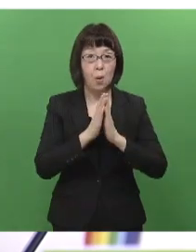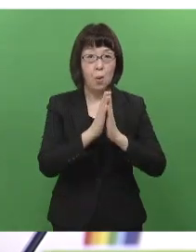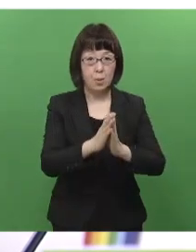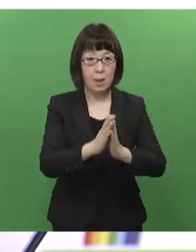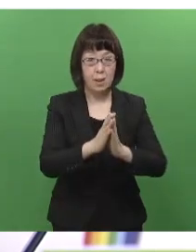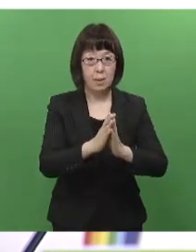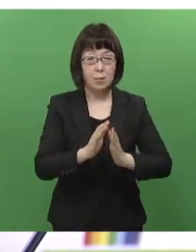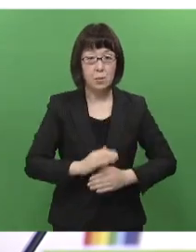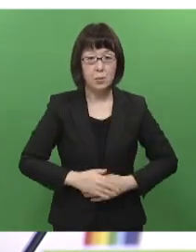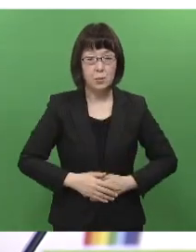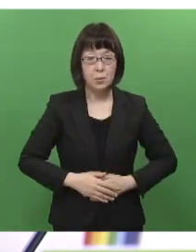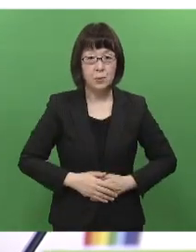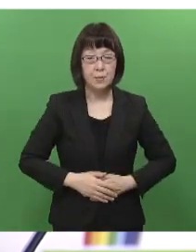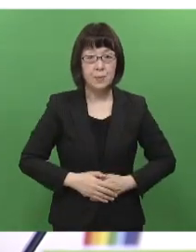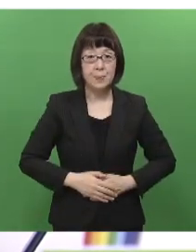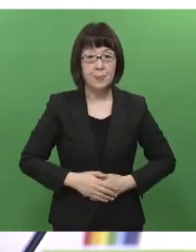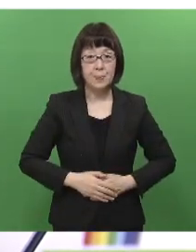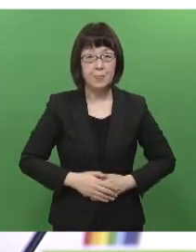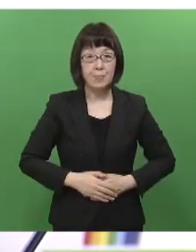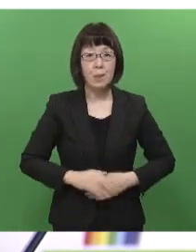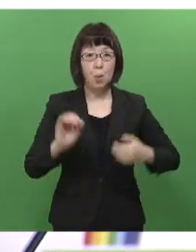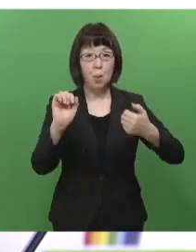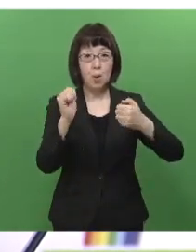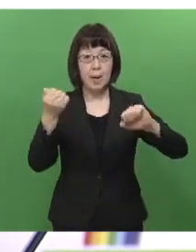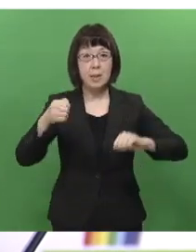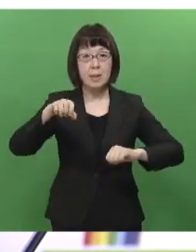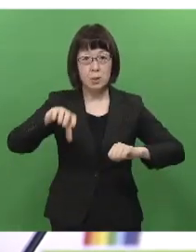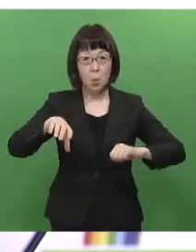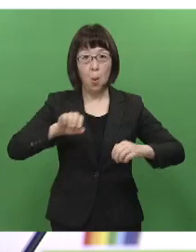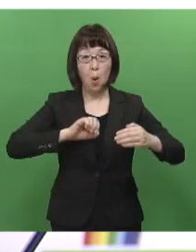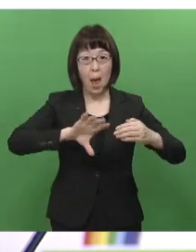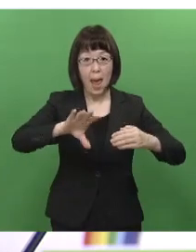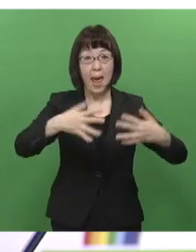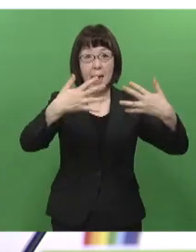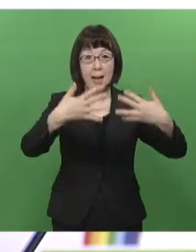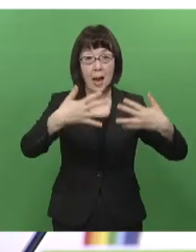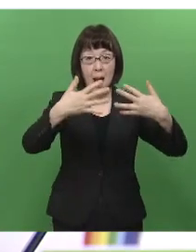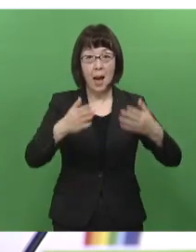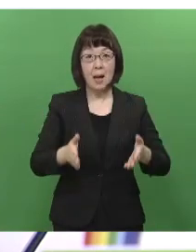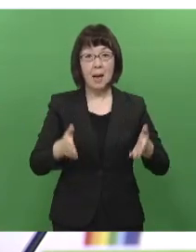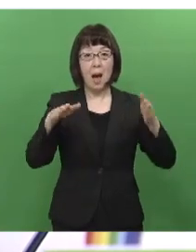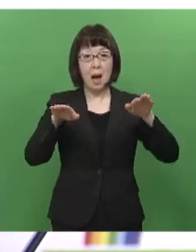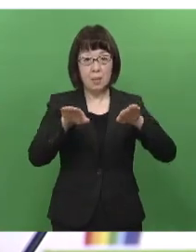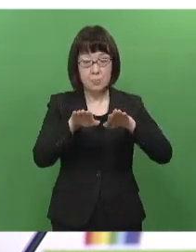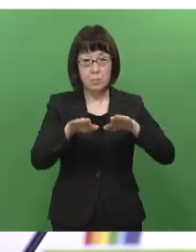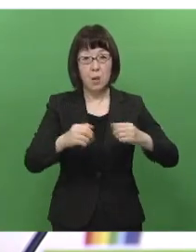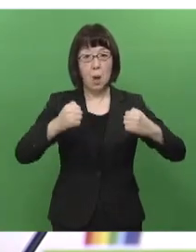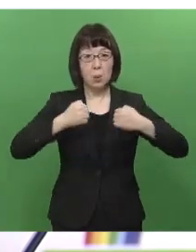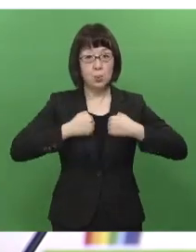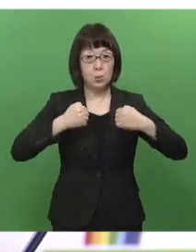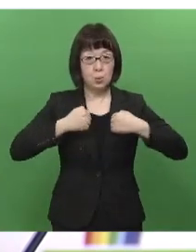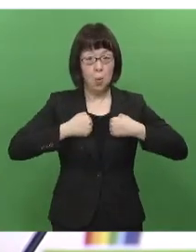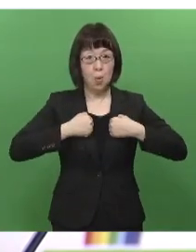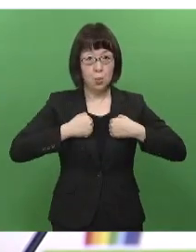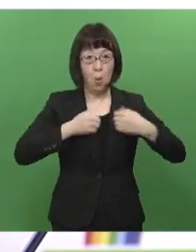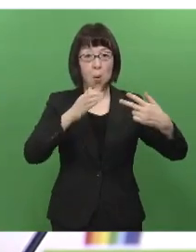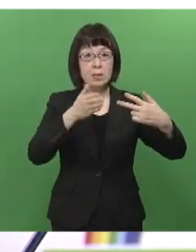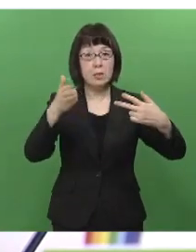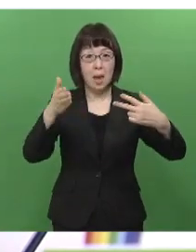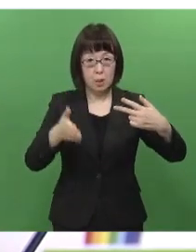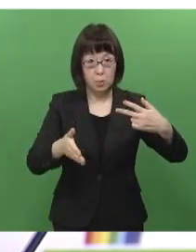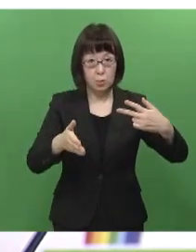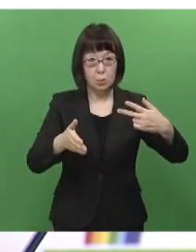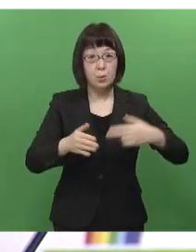。それから劇場、映画館、運動施設などでありますが、飲食店以外の施設